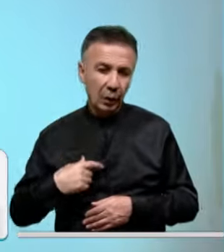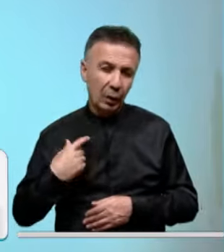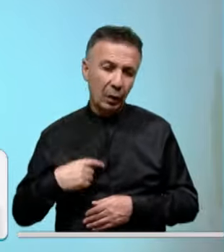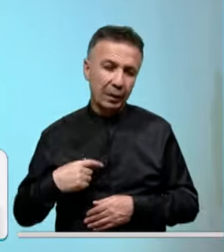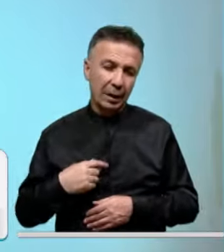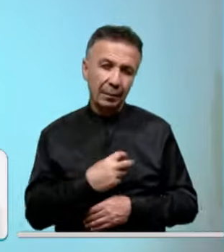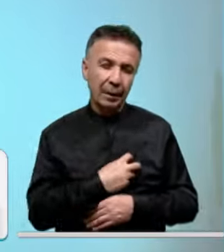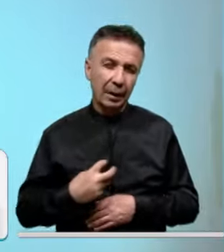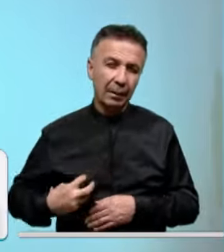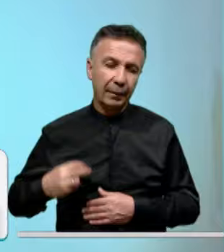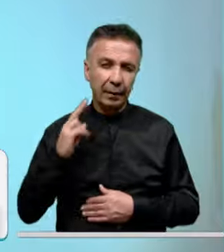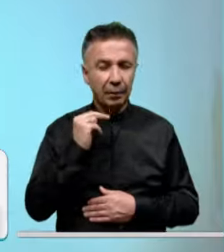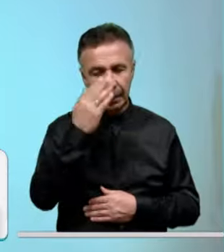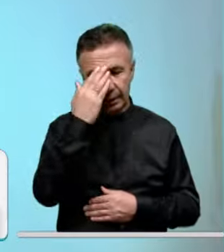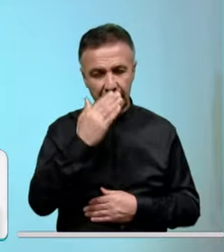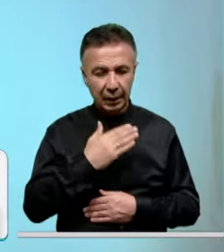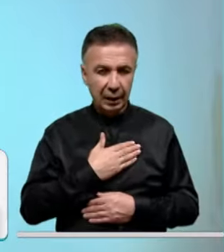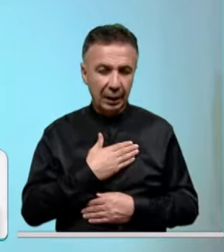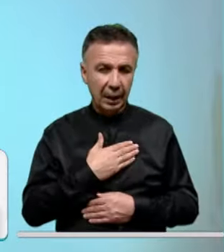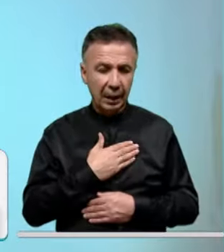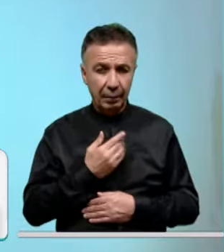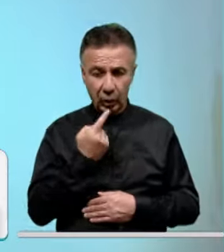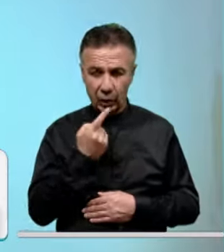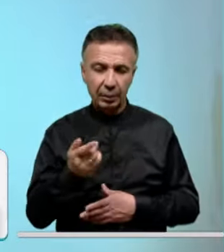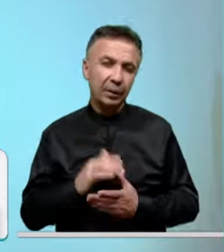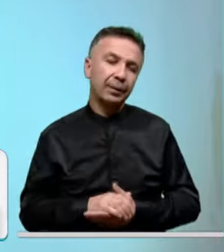Efendimiz Aleyhisselatü Vesselam'ın hadisiyle sabit bir durumdur.